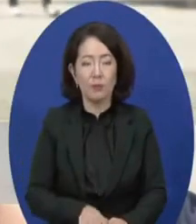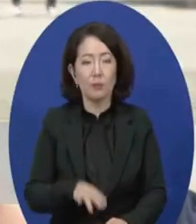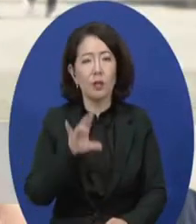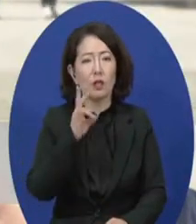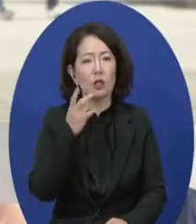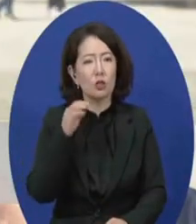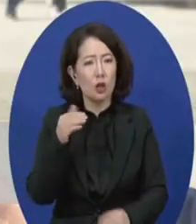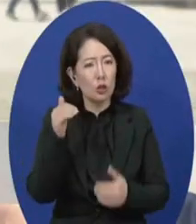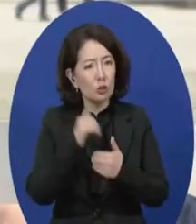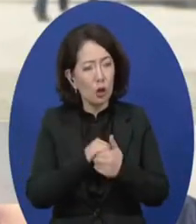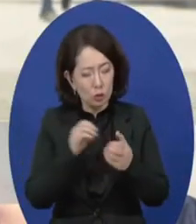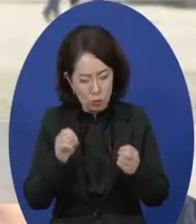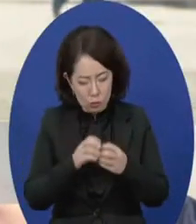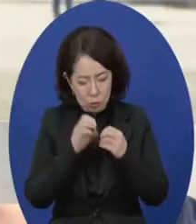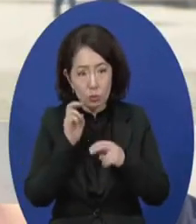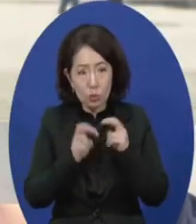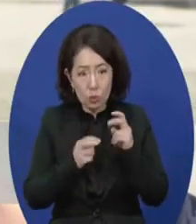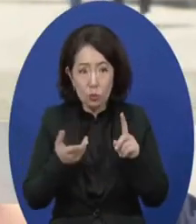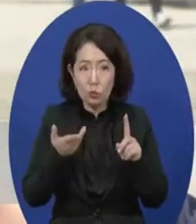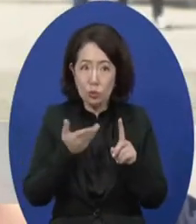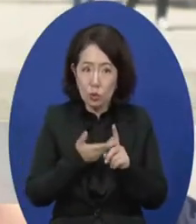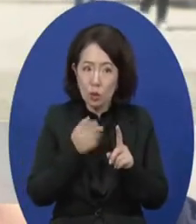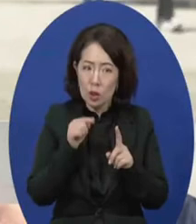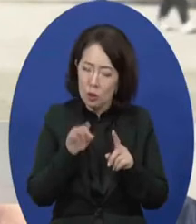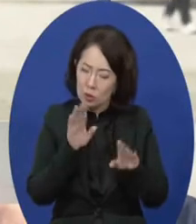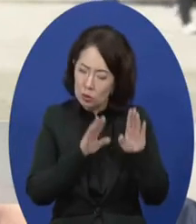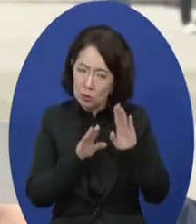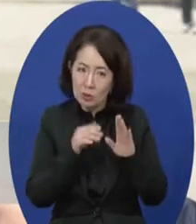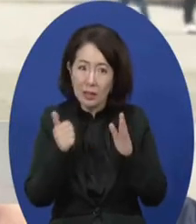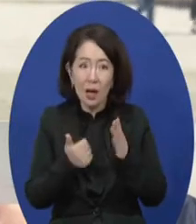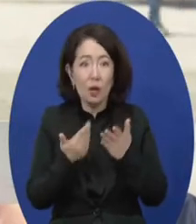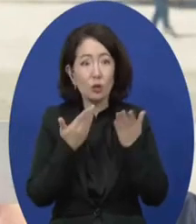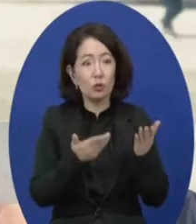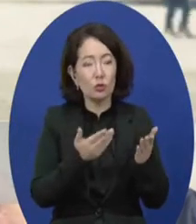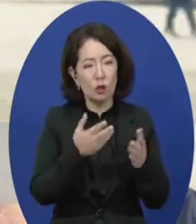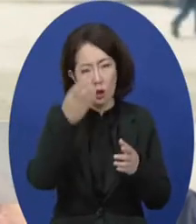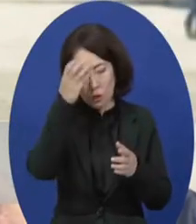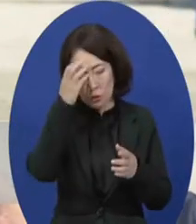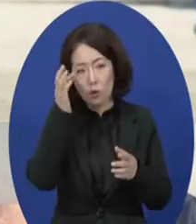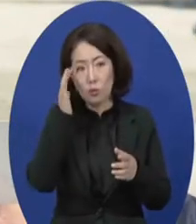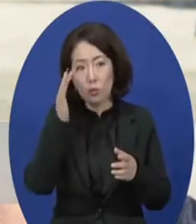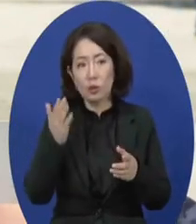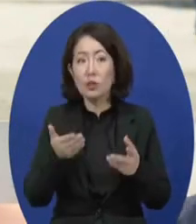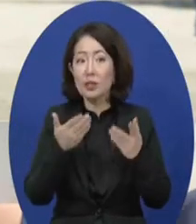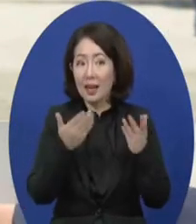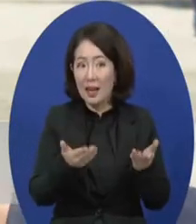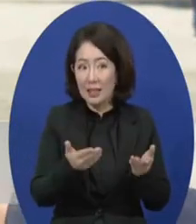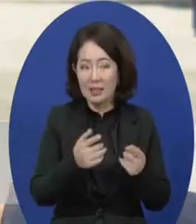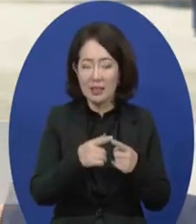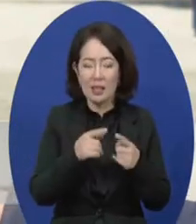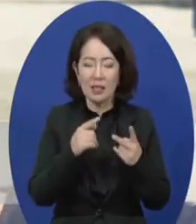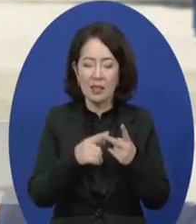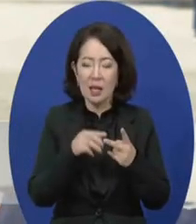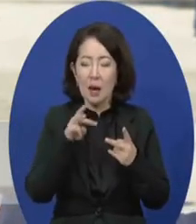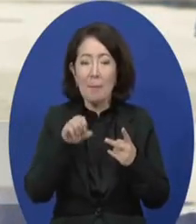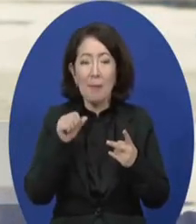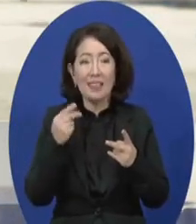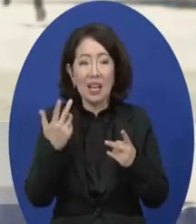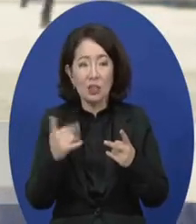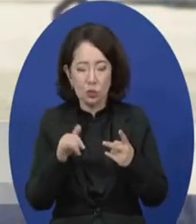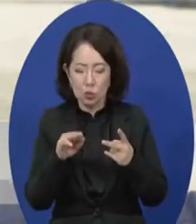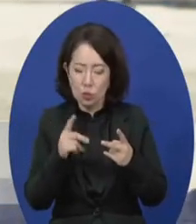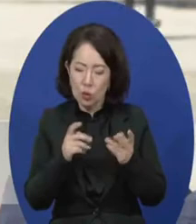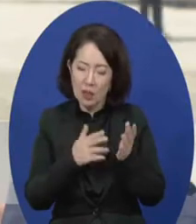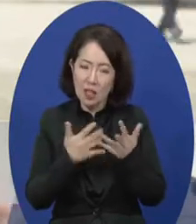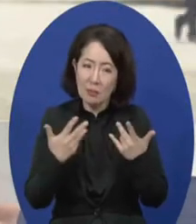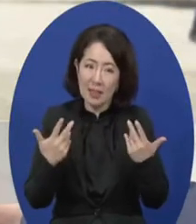Нэмээ өртөг шингэсэн бүтээгтэн үйлдвэрлэх энэ нөхцөлийг одоо хангахын тулд төрийн бодлогыг гаргаж байна. За мал аж ахуйн гаралтай